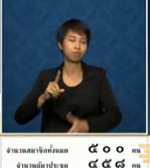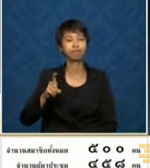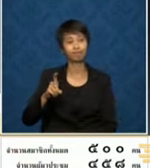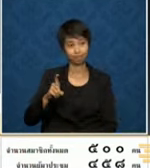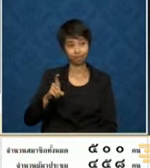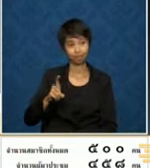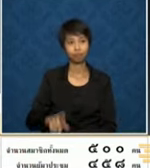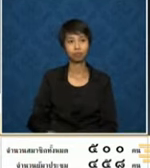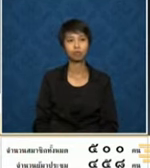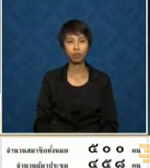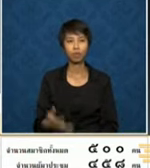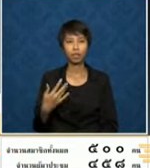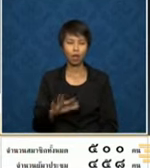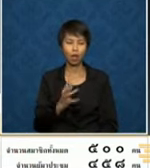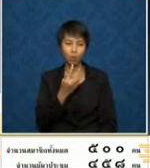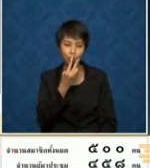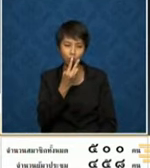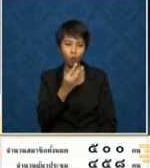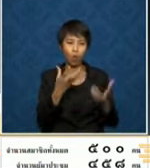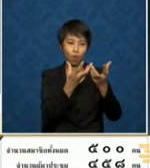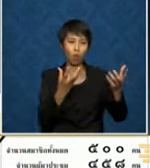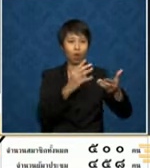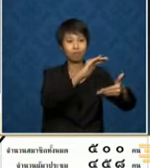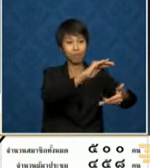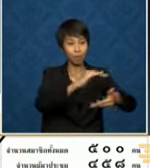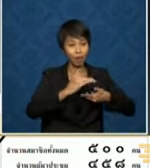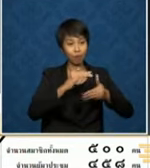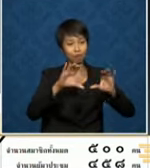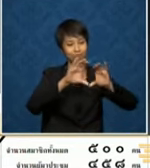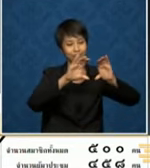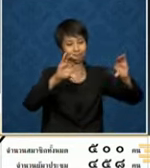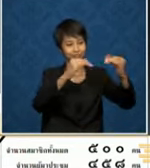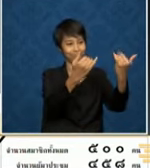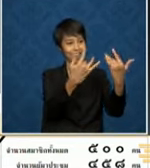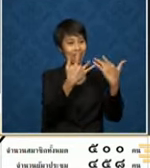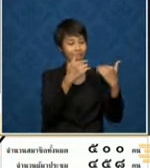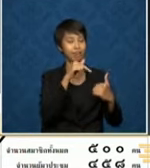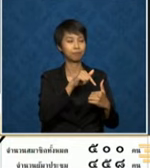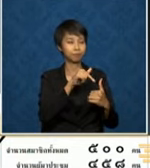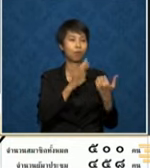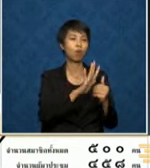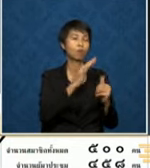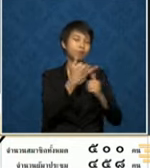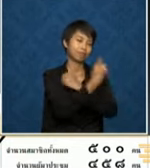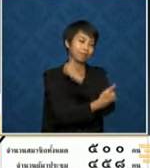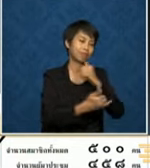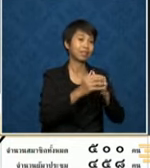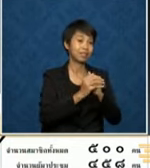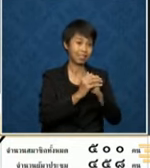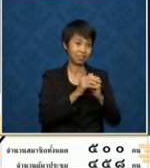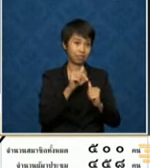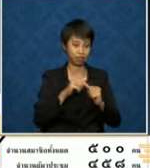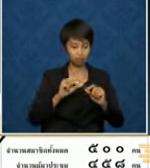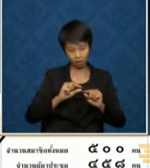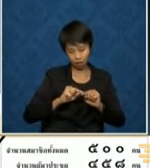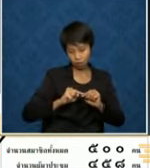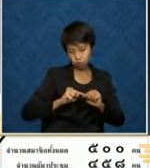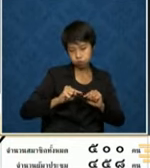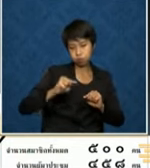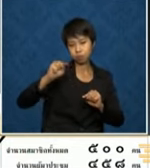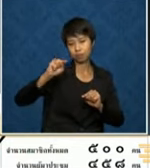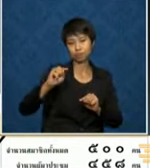พอดิฉันไปดูตัวเลขยอดนำเข้าของแอร์แล้วก็ส่วนประกอบเนี่ยจากประเทศจีนเนี่ยพบว่าโตขึ้น4เท่าในช่วง10ปี